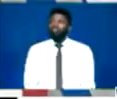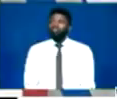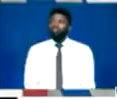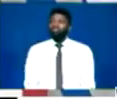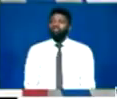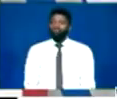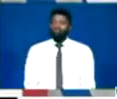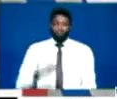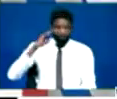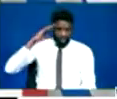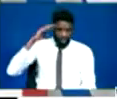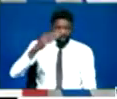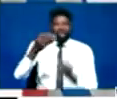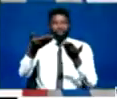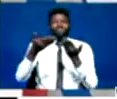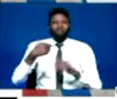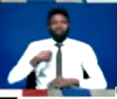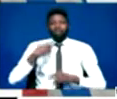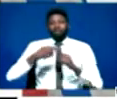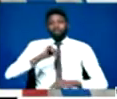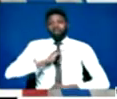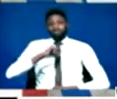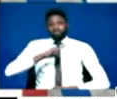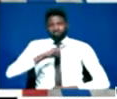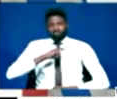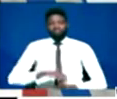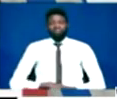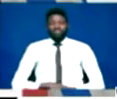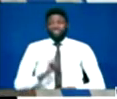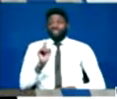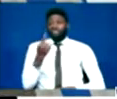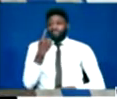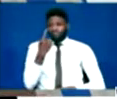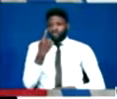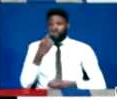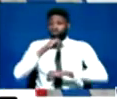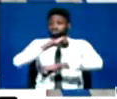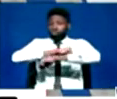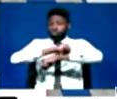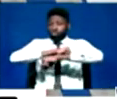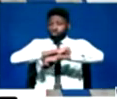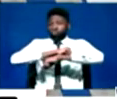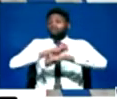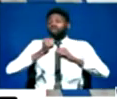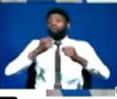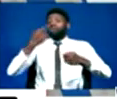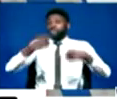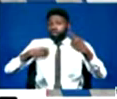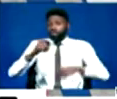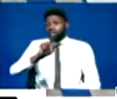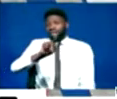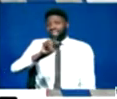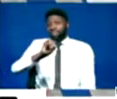Na hujambo na karibu, mimi ni at I Lemoka. Tuanze na mashindano ya shule, ambapo shule ya upili ya Kamito ilifuzu kwa fainali ya